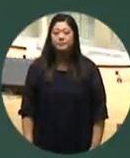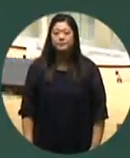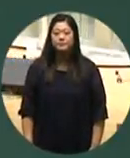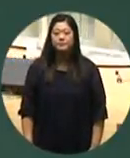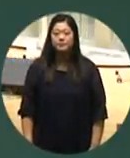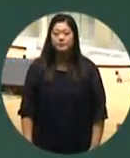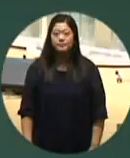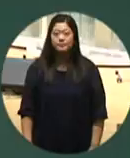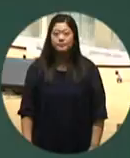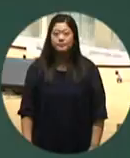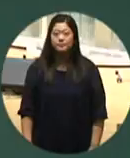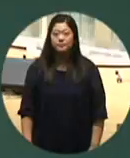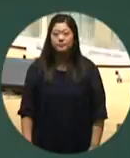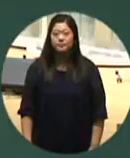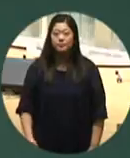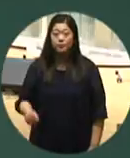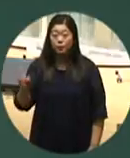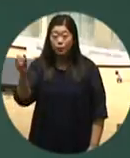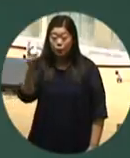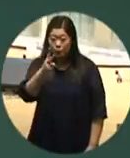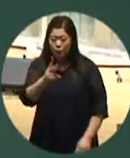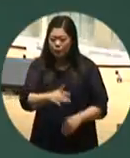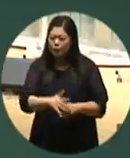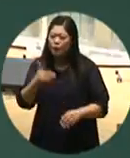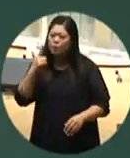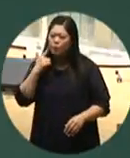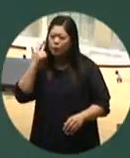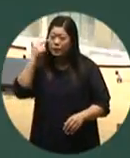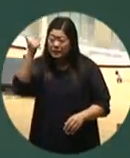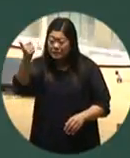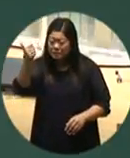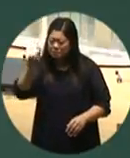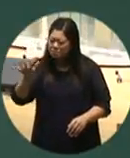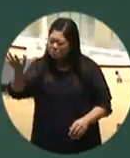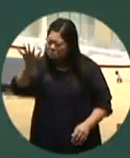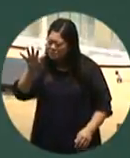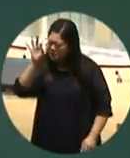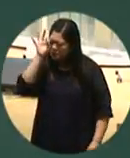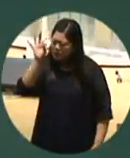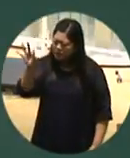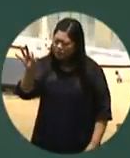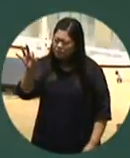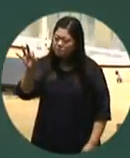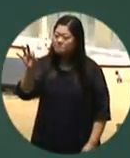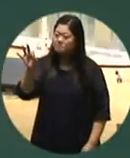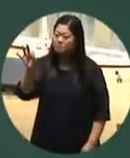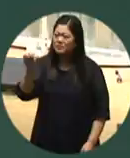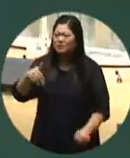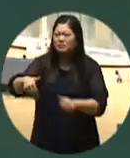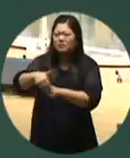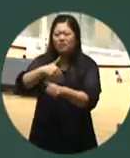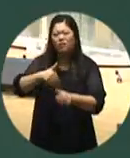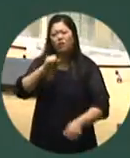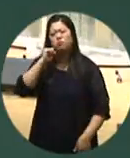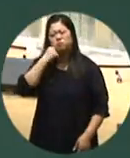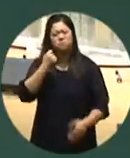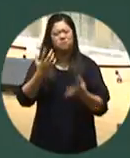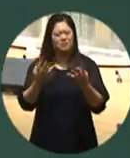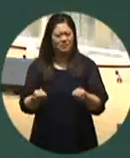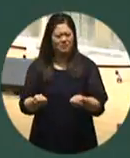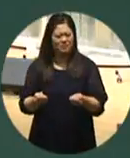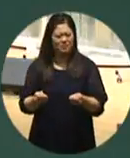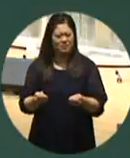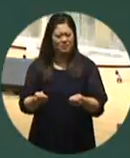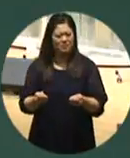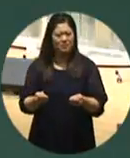우리 많은 교역자들 보면요, 그렇지 않습니까? Also, we see a lot of assistant pastors. 어려우니까요. They have a hard time. 우리 이제